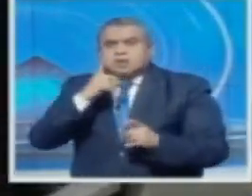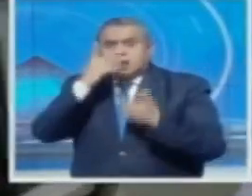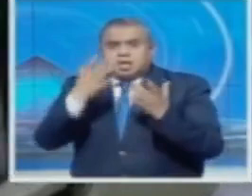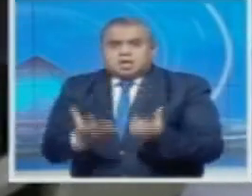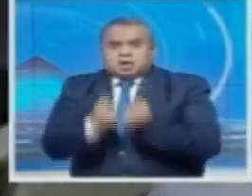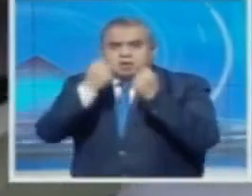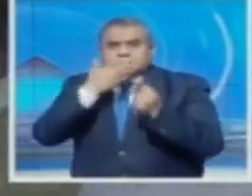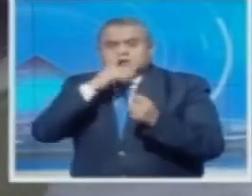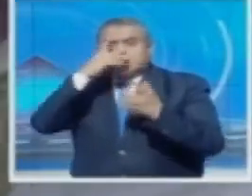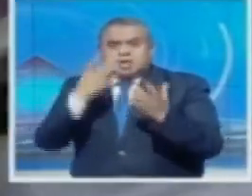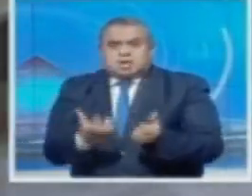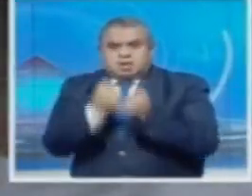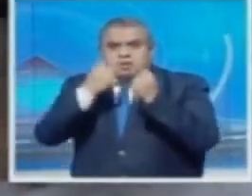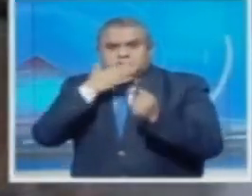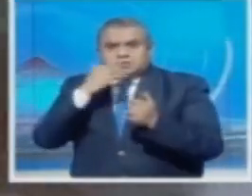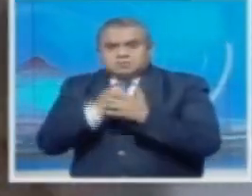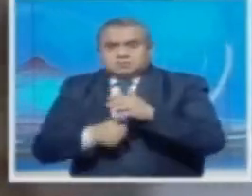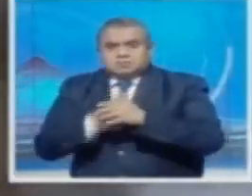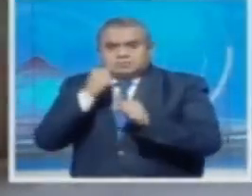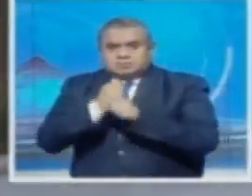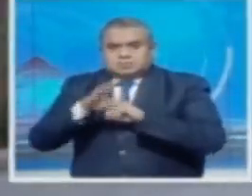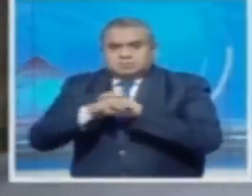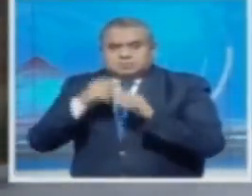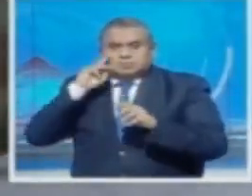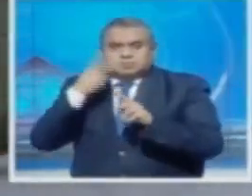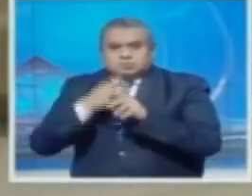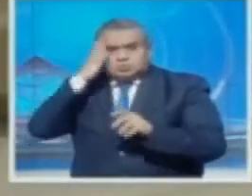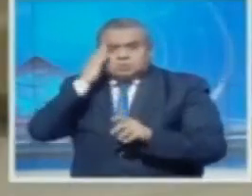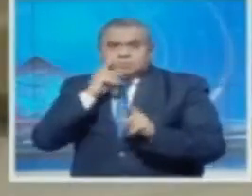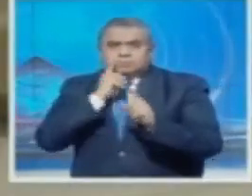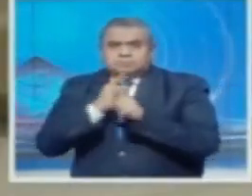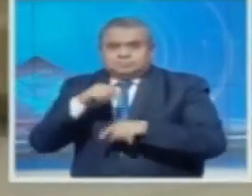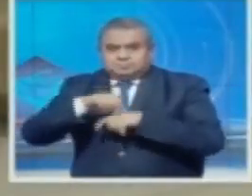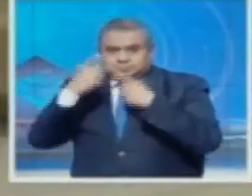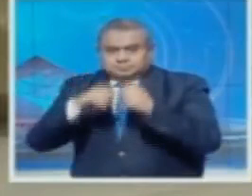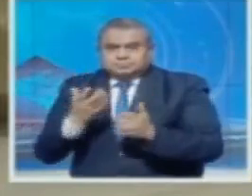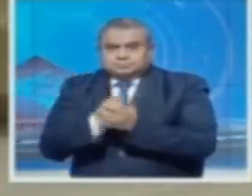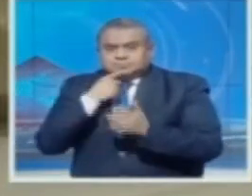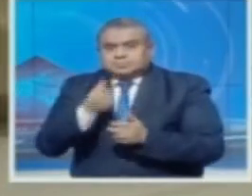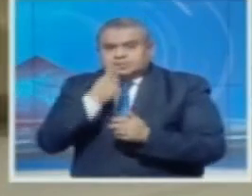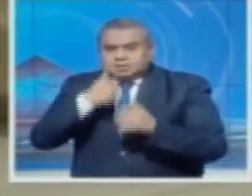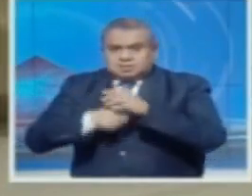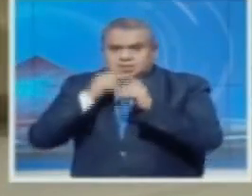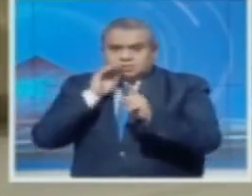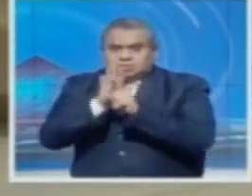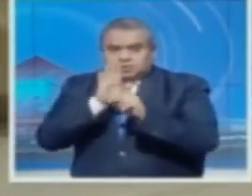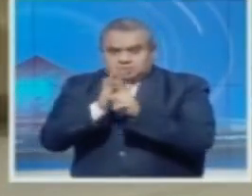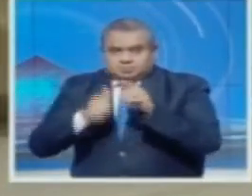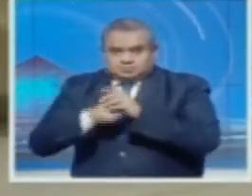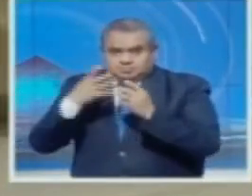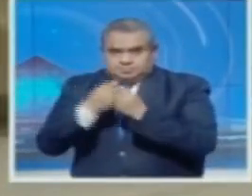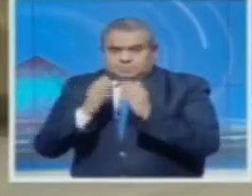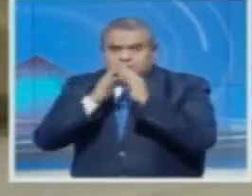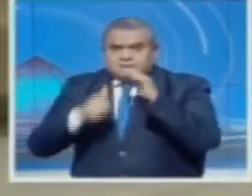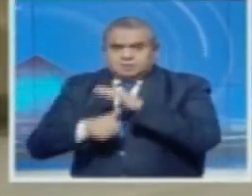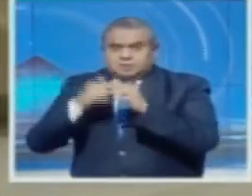تحرمنا منكم. أنا سعيد جدا بشوفكم وشفتكم كلكم. خدمات علاجية ذات جودة عالية تقدم للحجاج المصريين من قبل